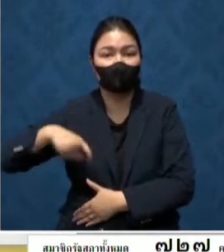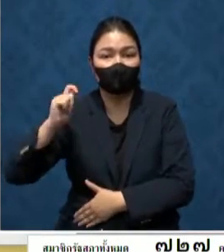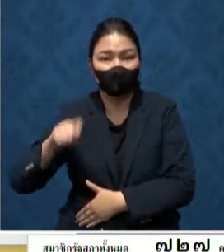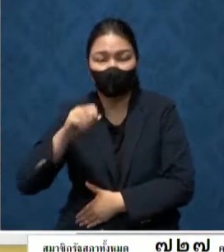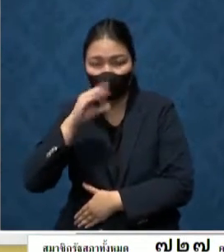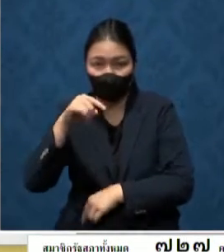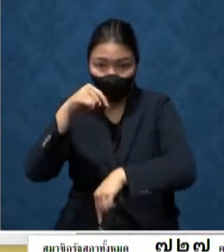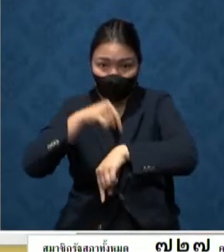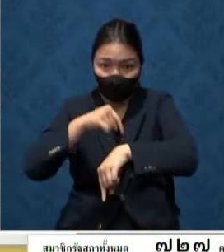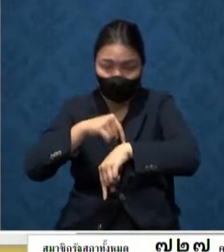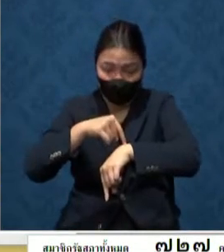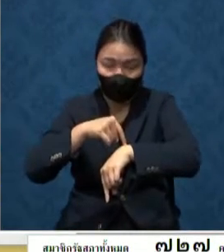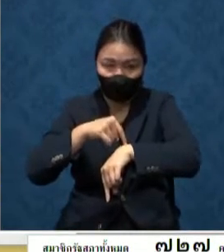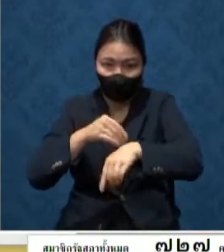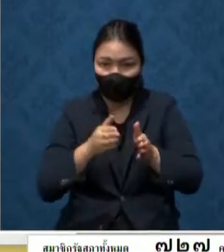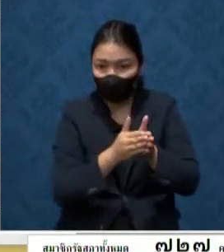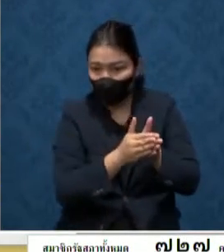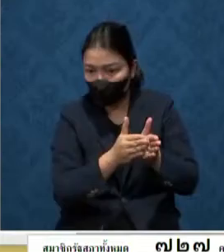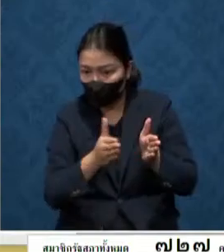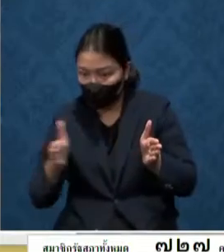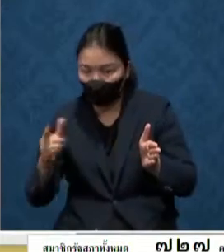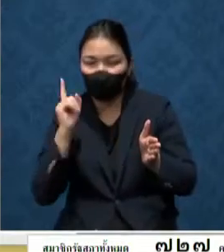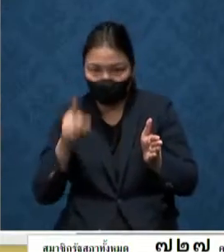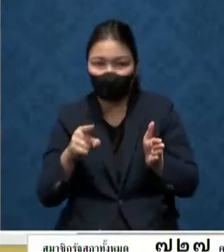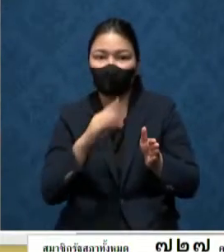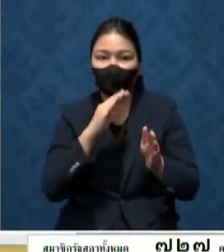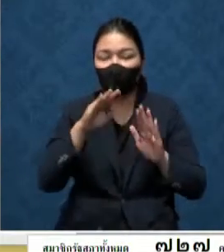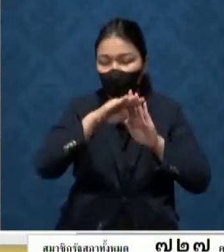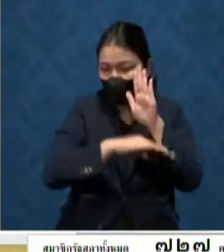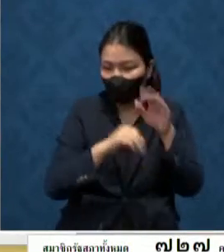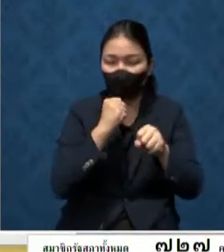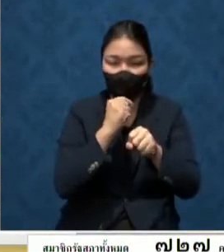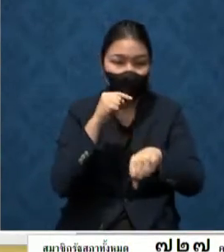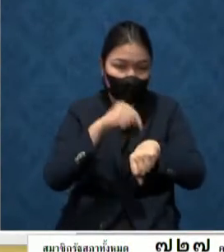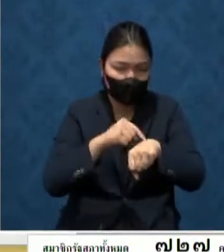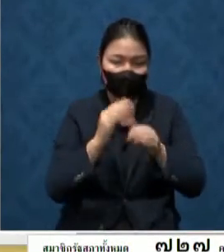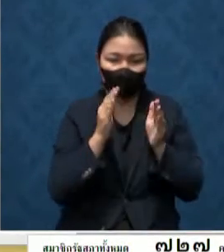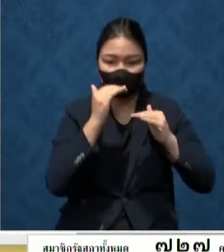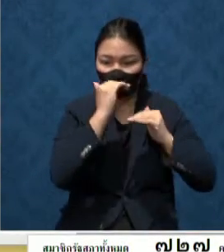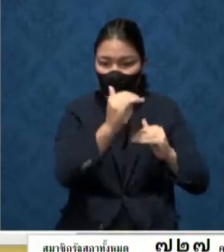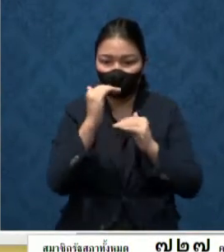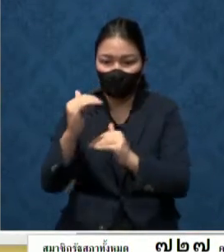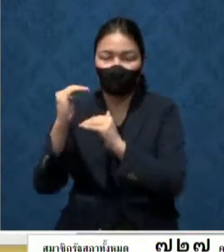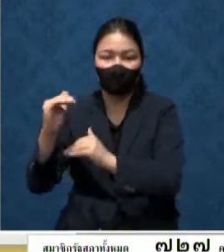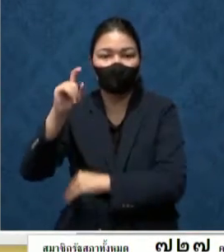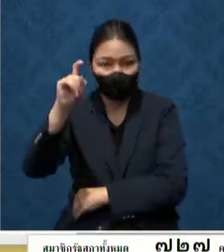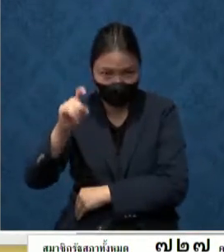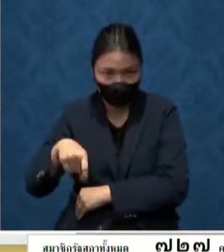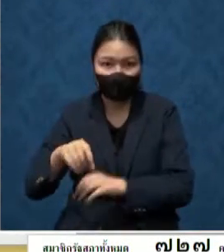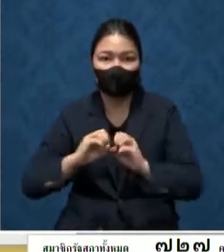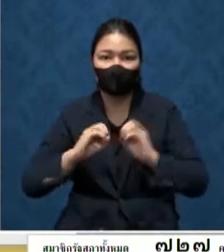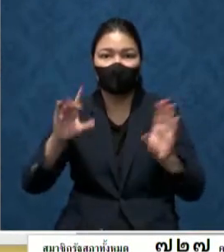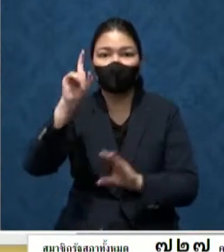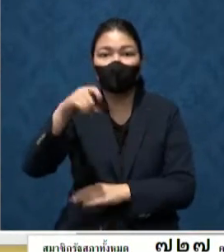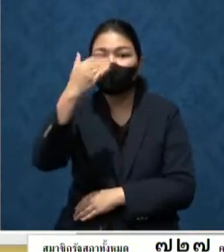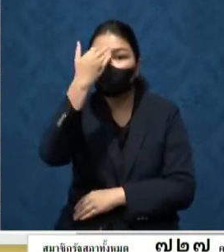ยะเวลาดำเนินงานในทุกขั้นตอนของกระบวนการยุติธรรมที่ชัดเจนเพื่อให้ประชาช